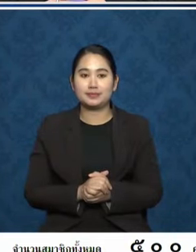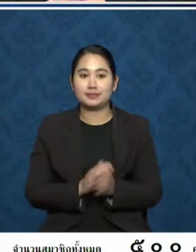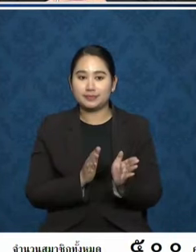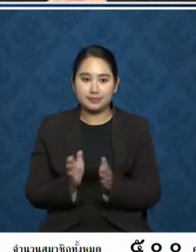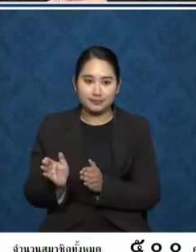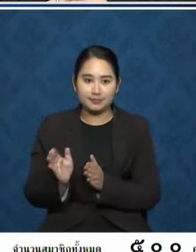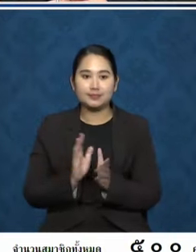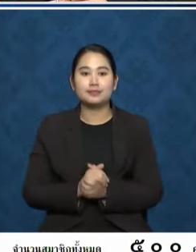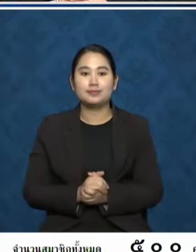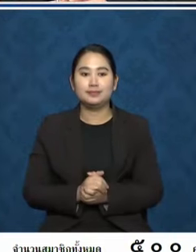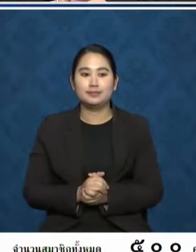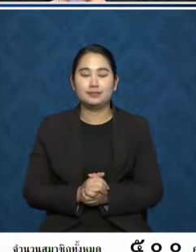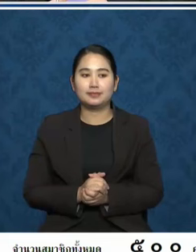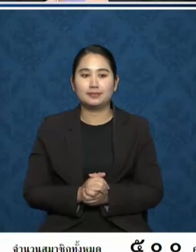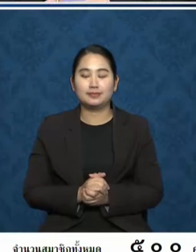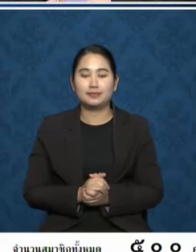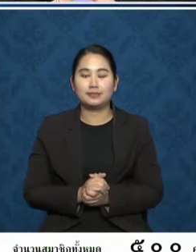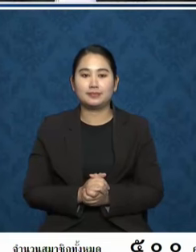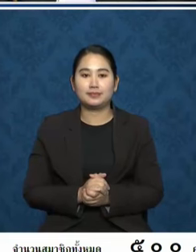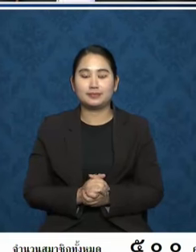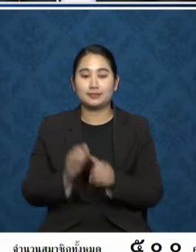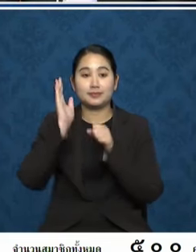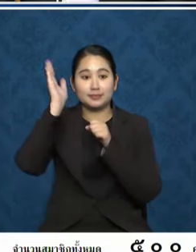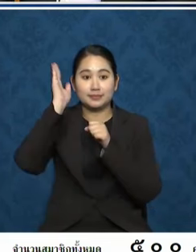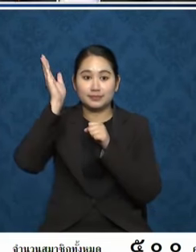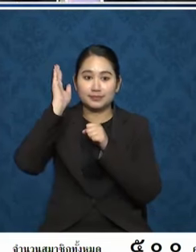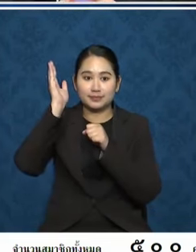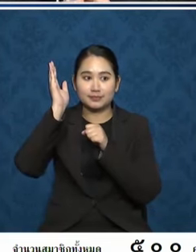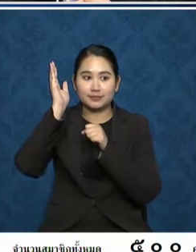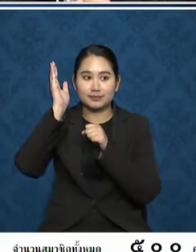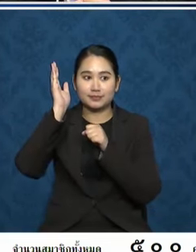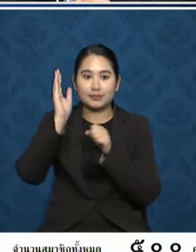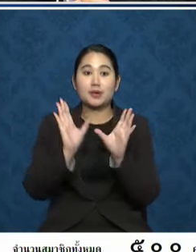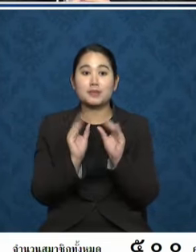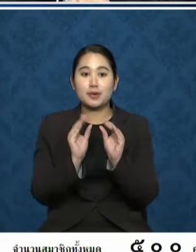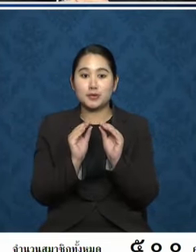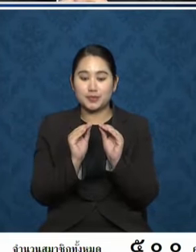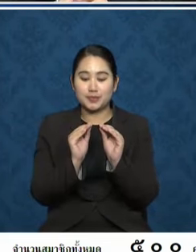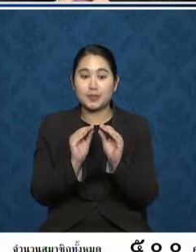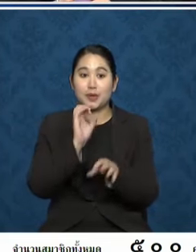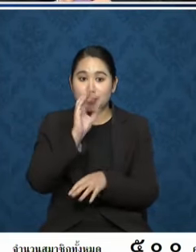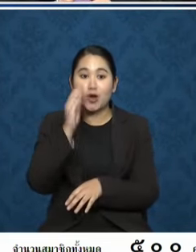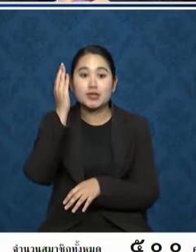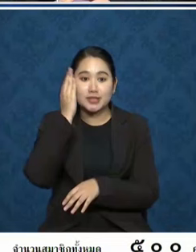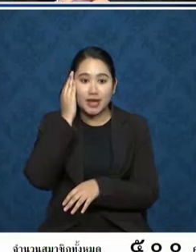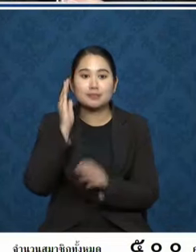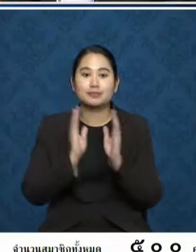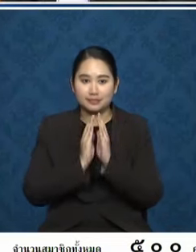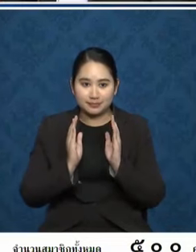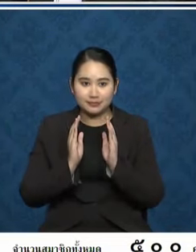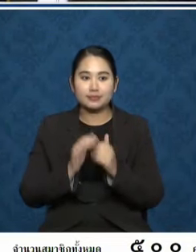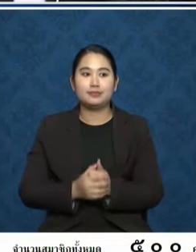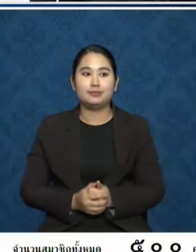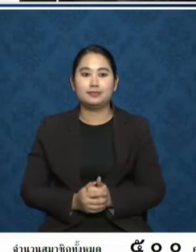ไปต่อเลยครับนำเสนอที่ประชุเพื่อโปรดทราบขบคุณมากคร